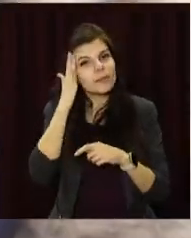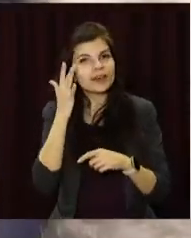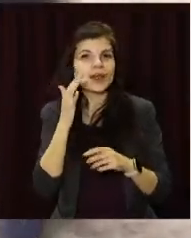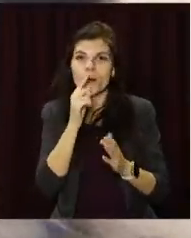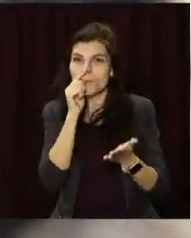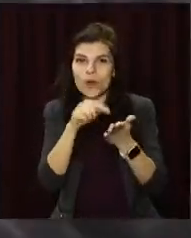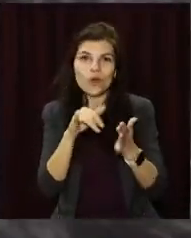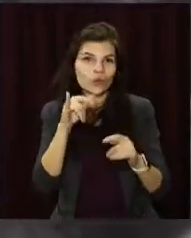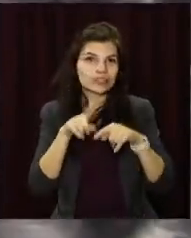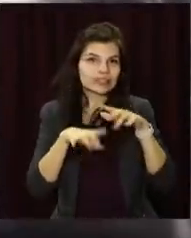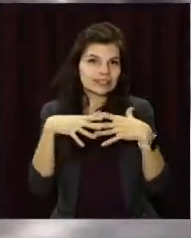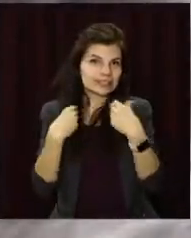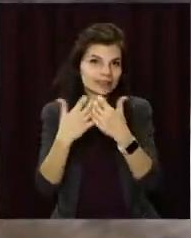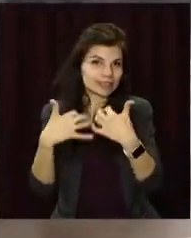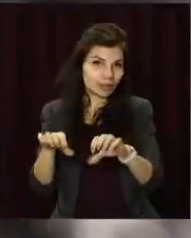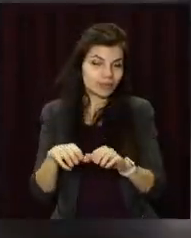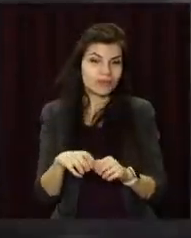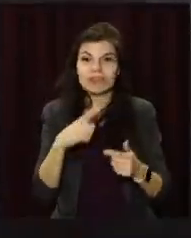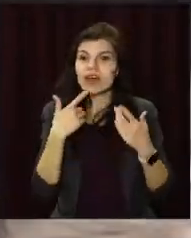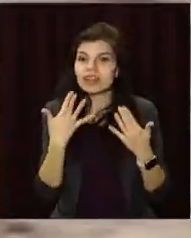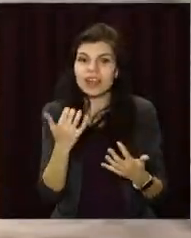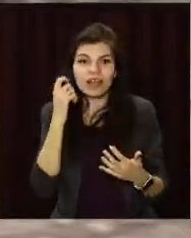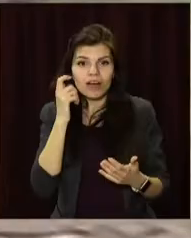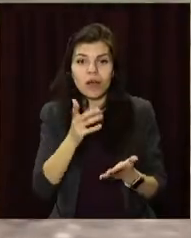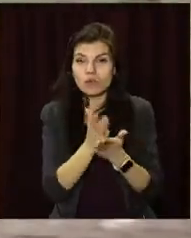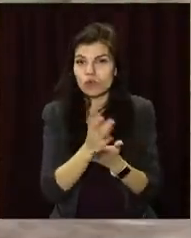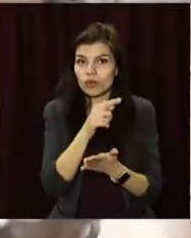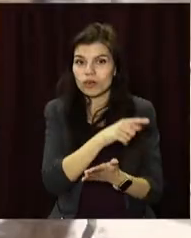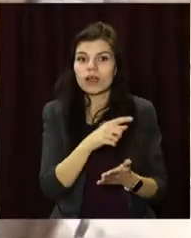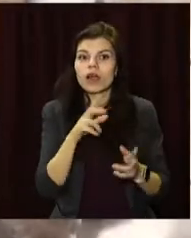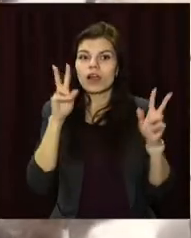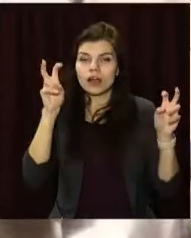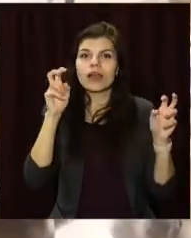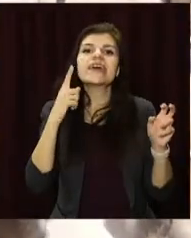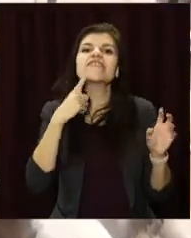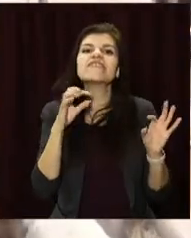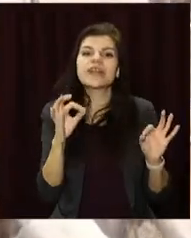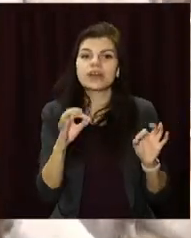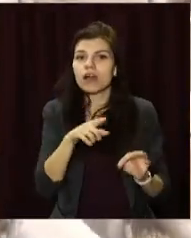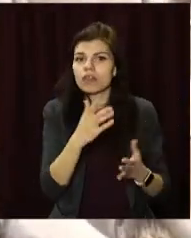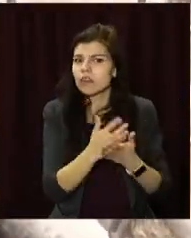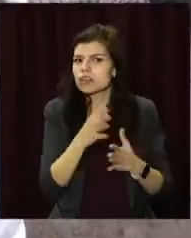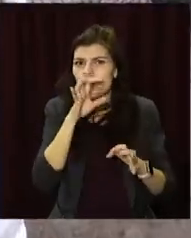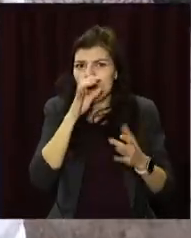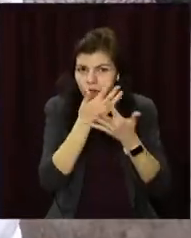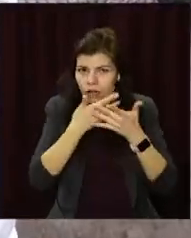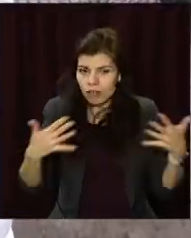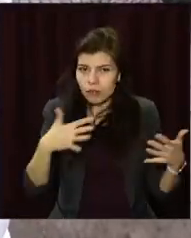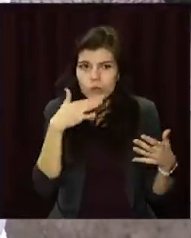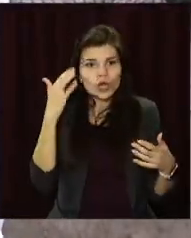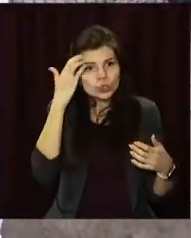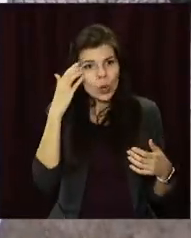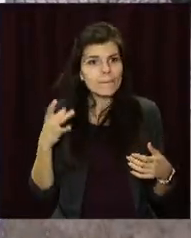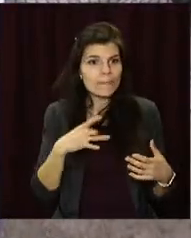потрапити у родину. Вже декілька років Поліна мешкає у притулку «Вірність», таких як вона тут ще зо півсотні.